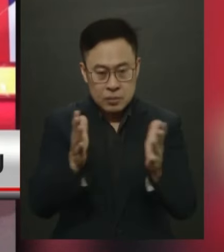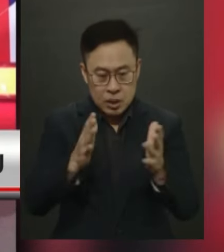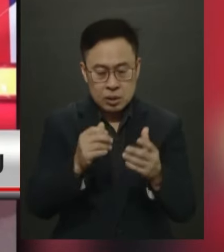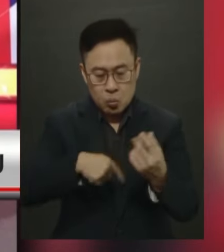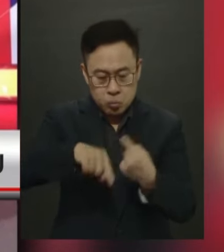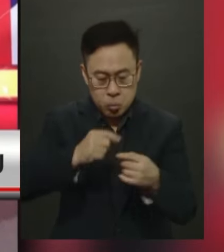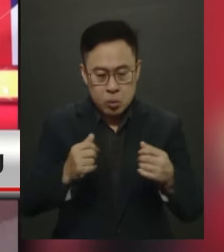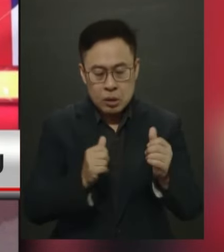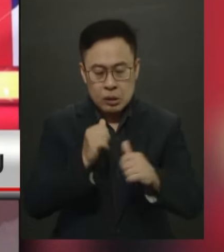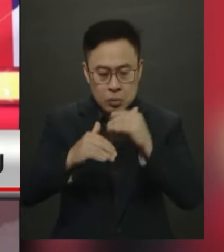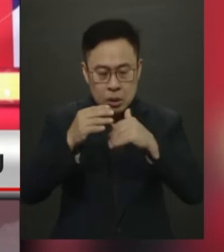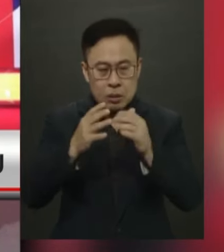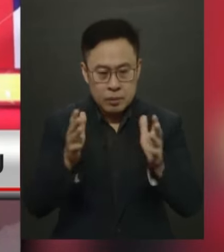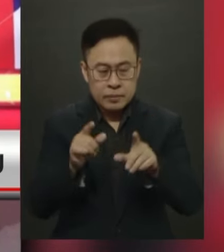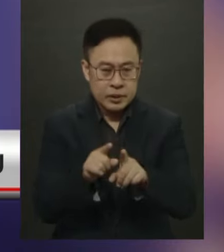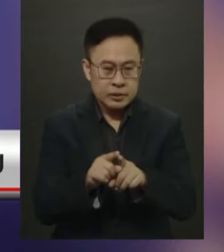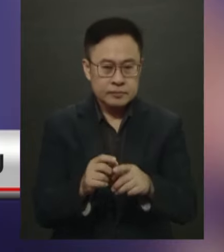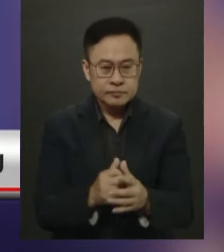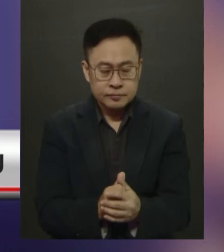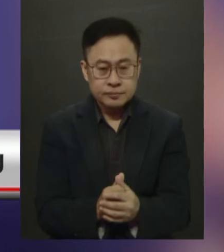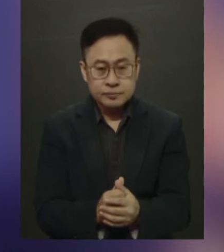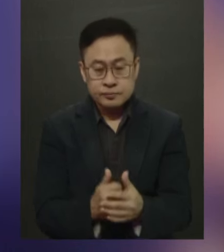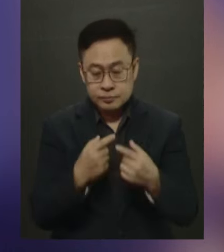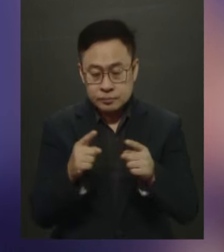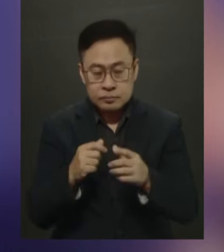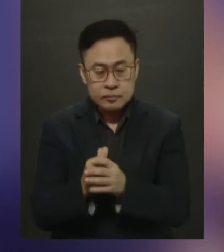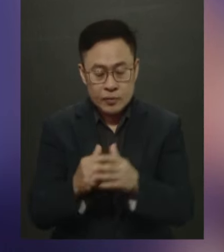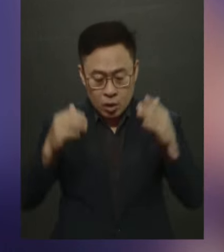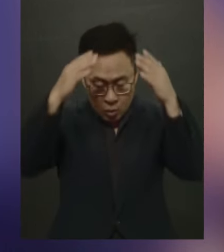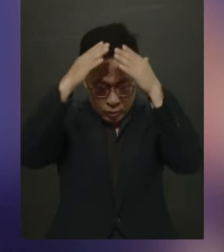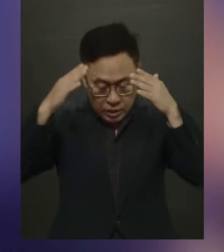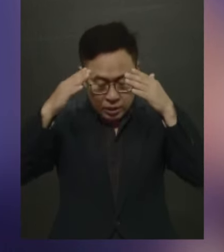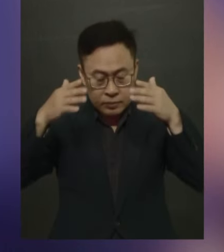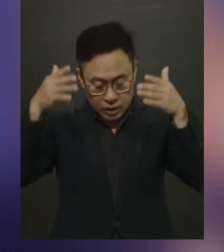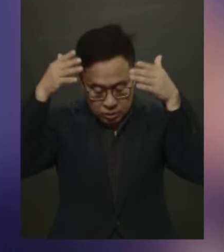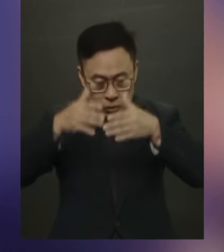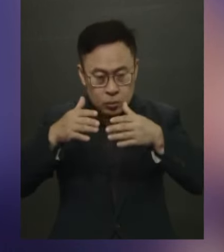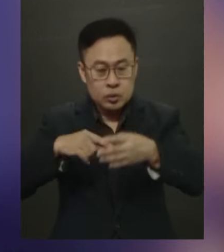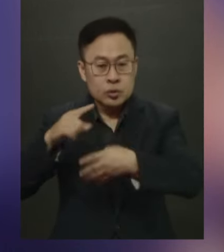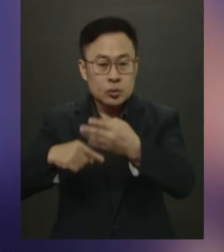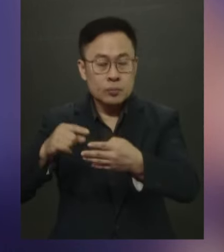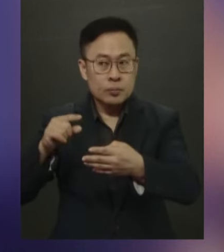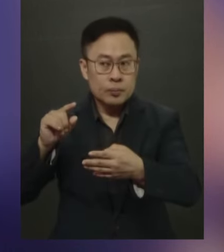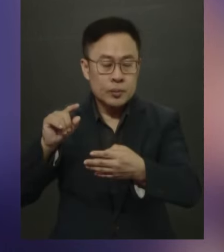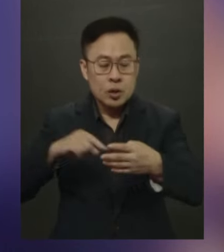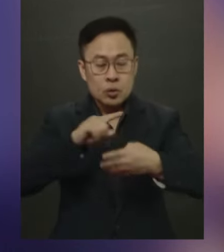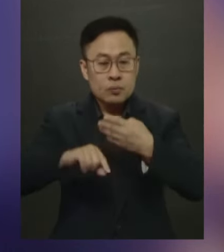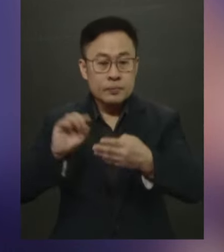ก็ต้องแข่งขันกันนี่แหละนะคะ แต่อย่างเวียดนามอินโดอยู่คนละสายกับเราน ะ ก็ถ้าเจอกันก็เจอในรอบรองไม่ก็รอบชิ